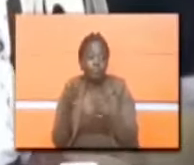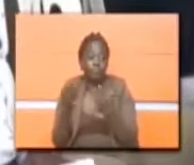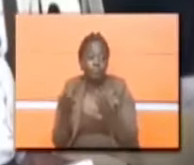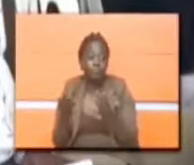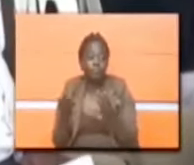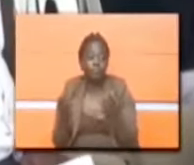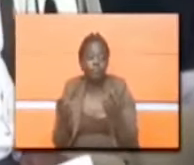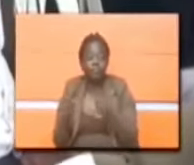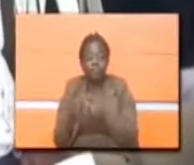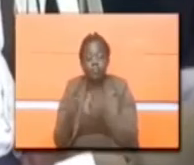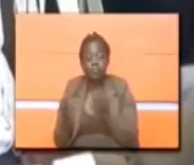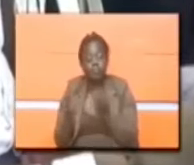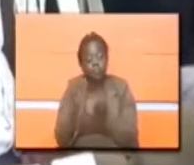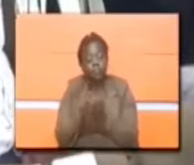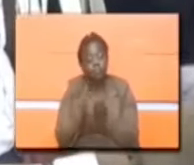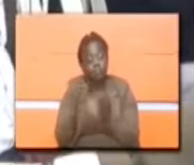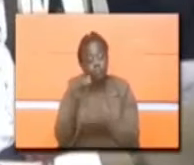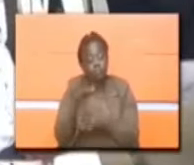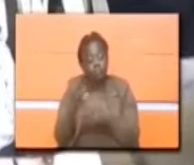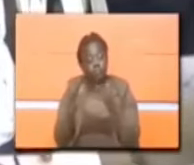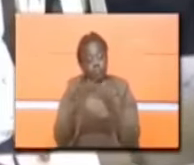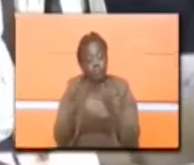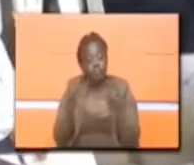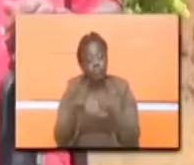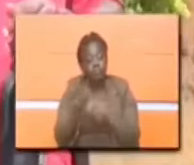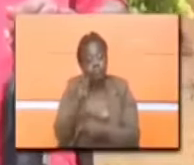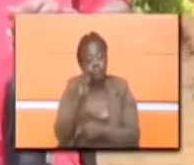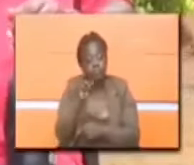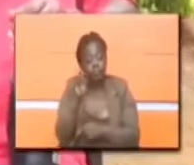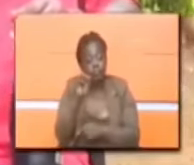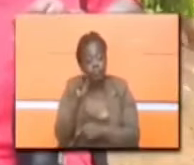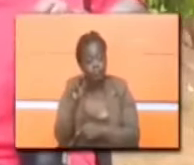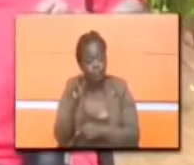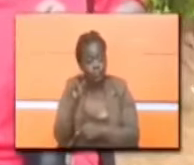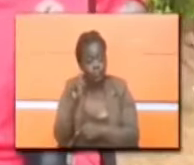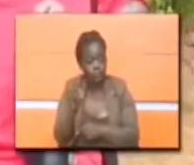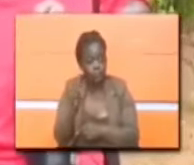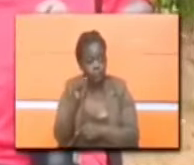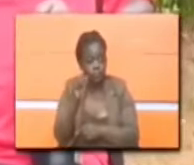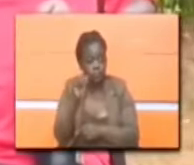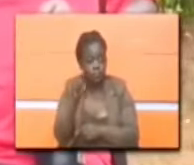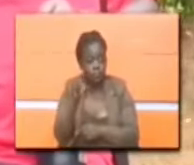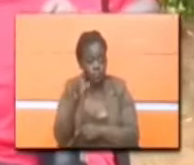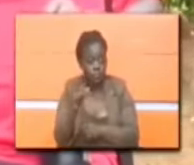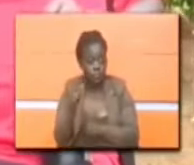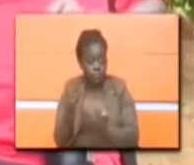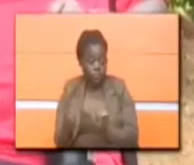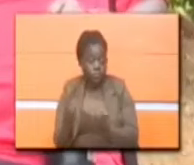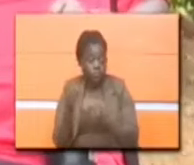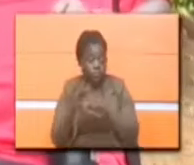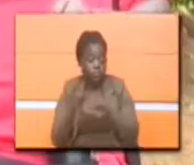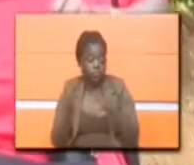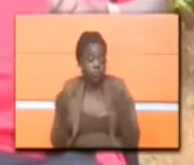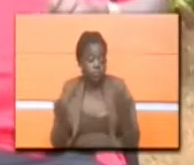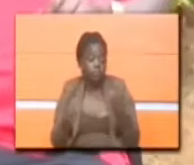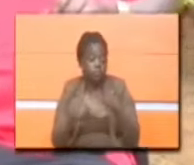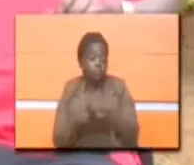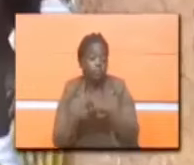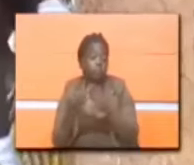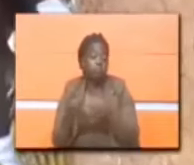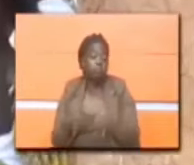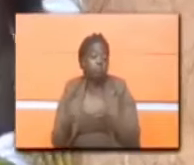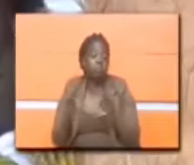obuvunaanyizibwa okukuuma obutaka bwabwe okulina amasiro ga Kabakatonda ate okukakana ku ttaka lino okutudde ebifo by'obuwangwa